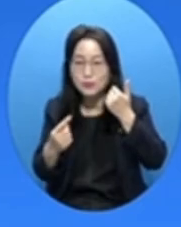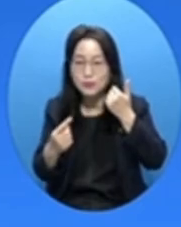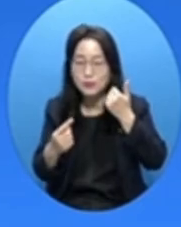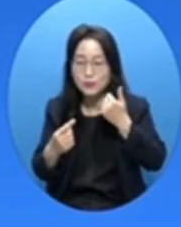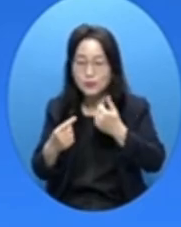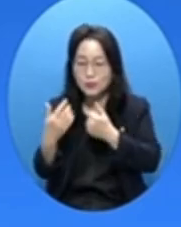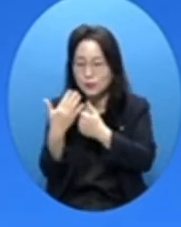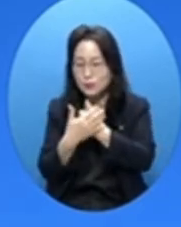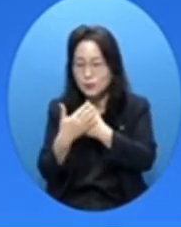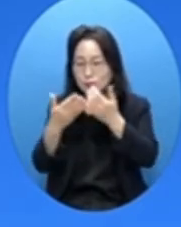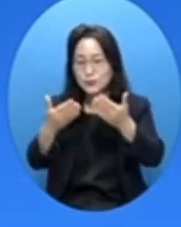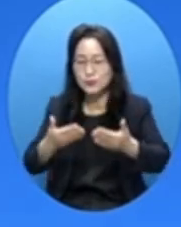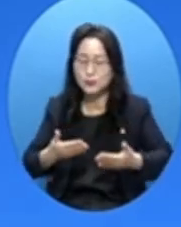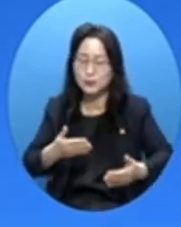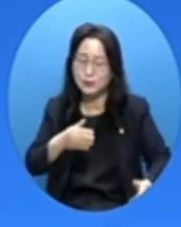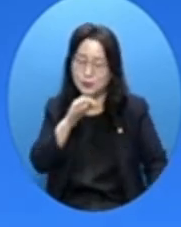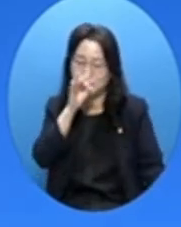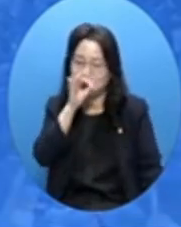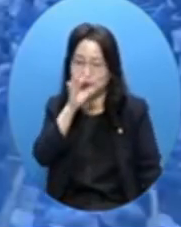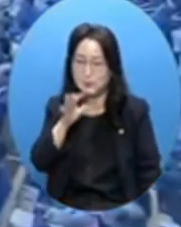ui 가 어렵습니다